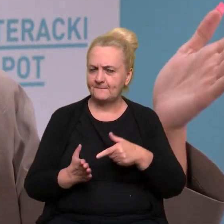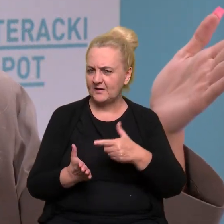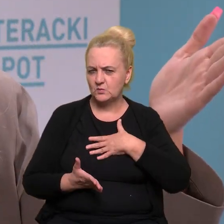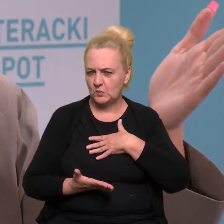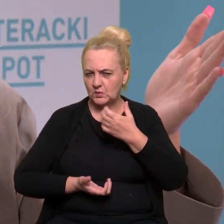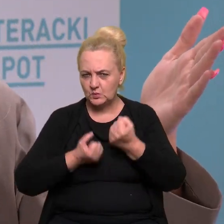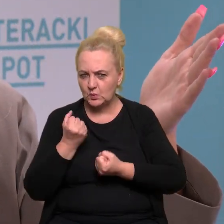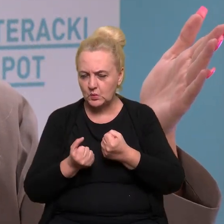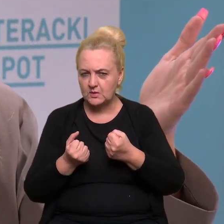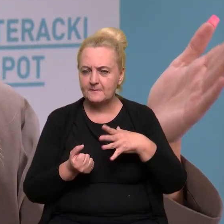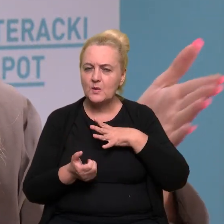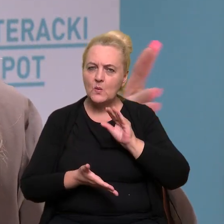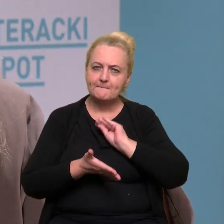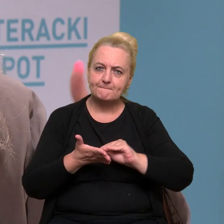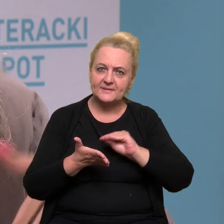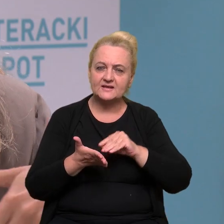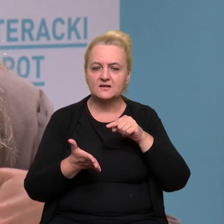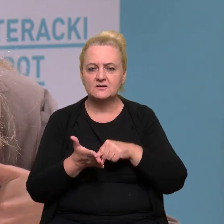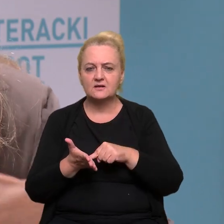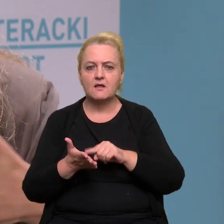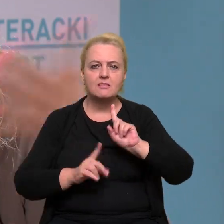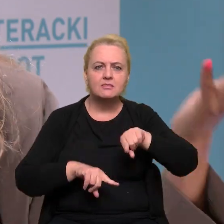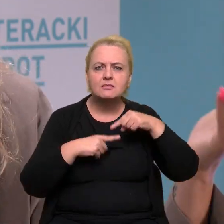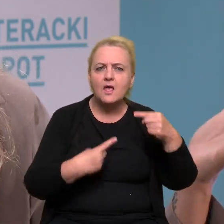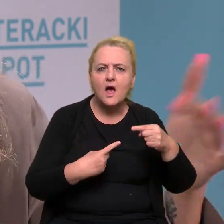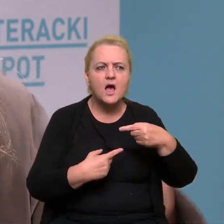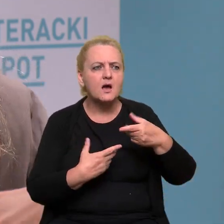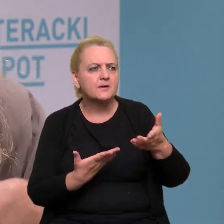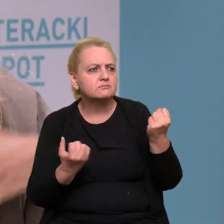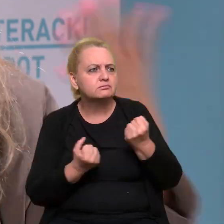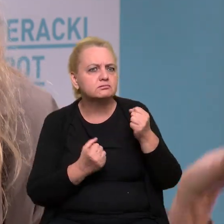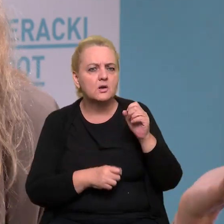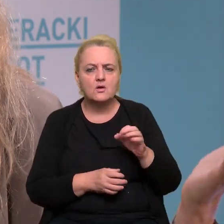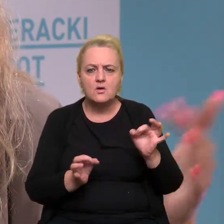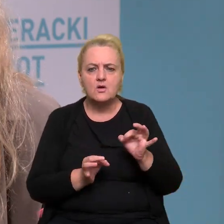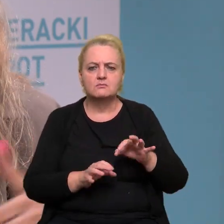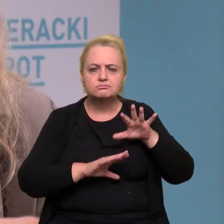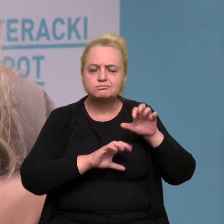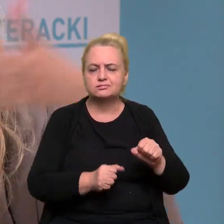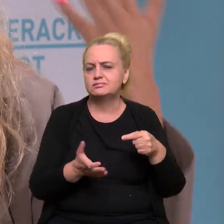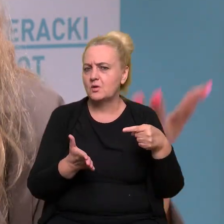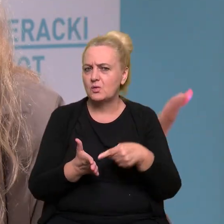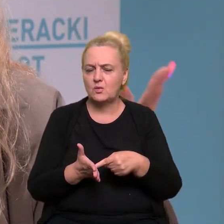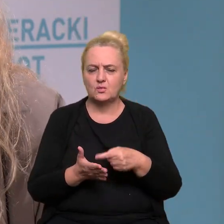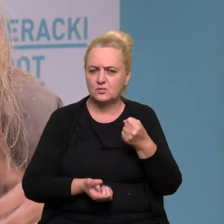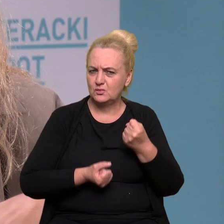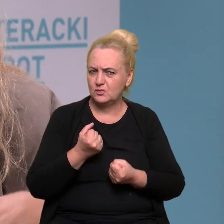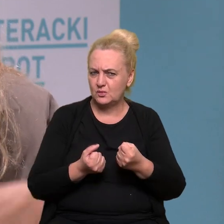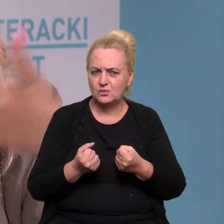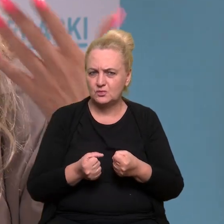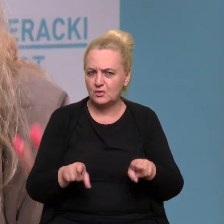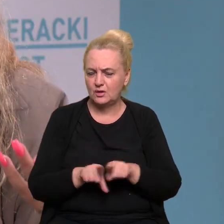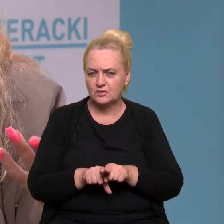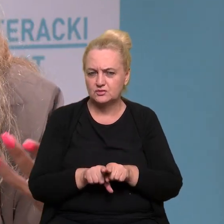skomplikowane było pisanie o tych napaściach fizycznych. I trudno